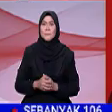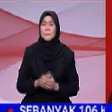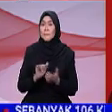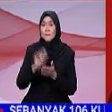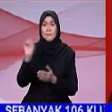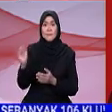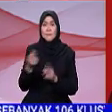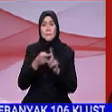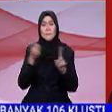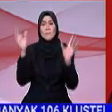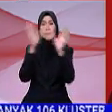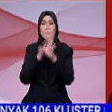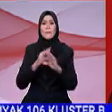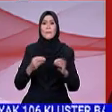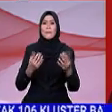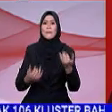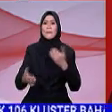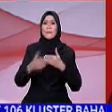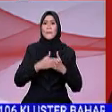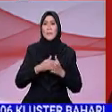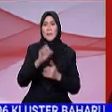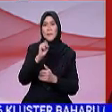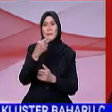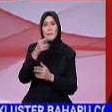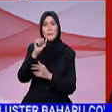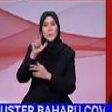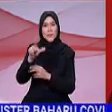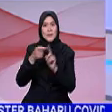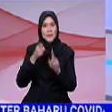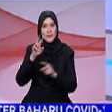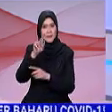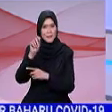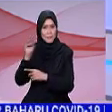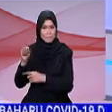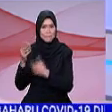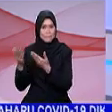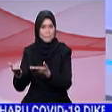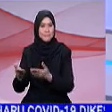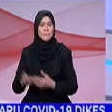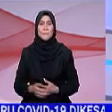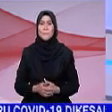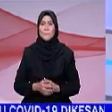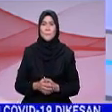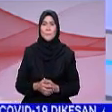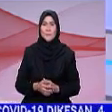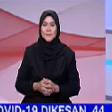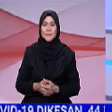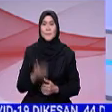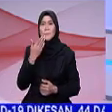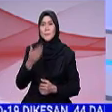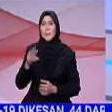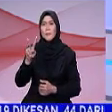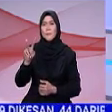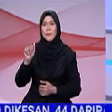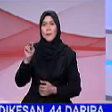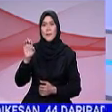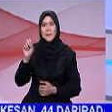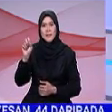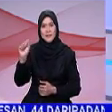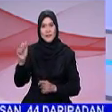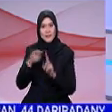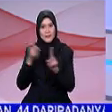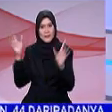Sekian berita dari Sarawak. Kita kembali bersama Syairul di Angkasa Puri. Silakan. Terima kasih Vanessa dari